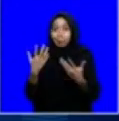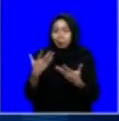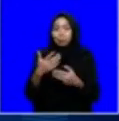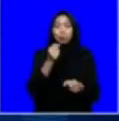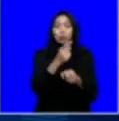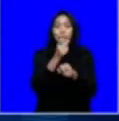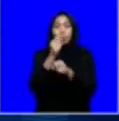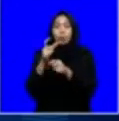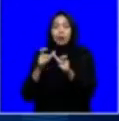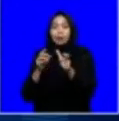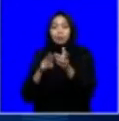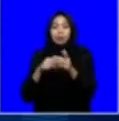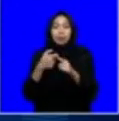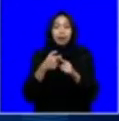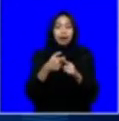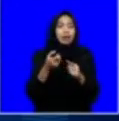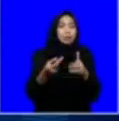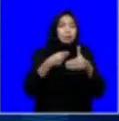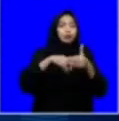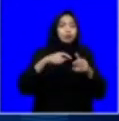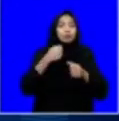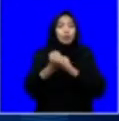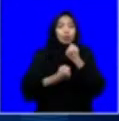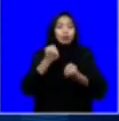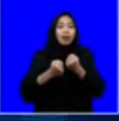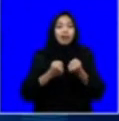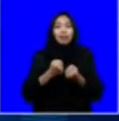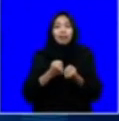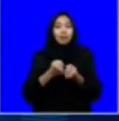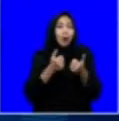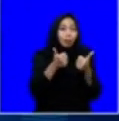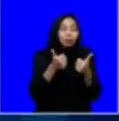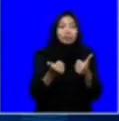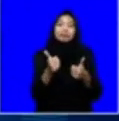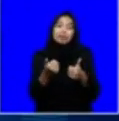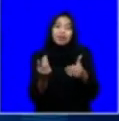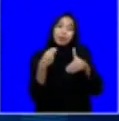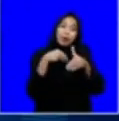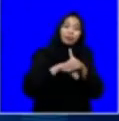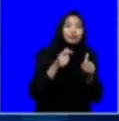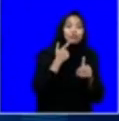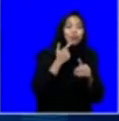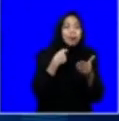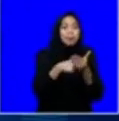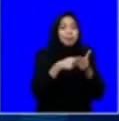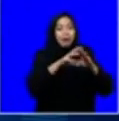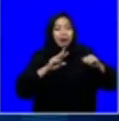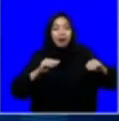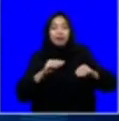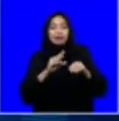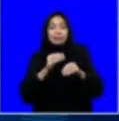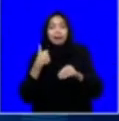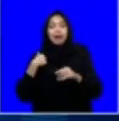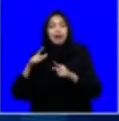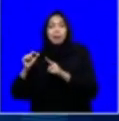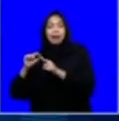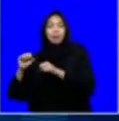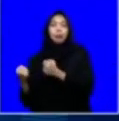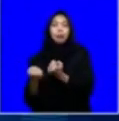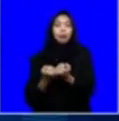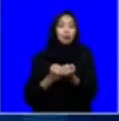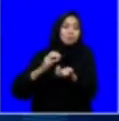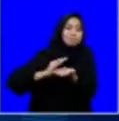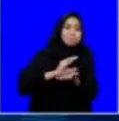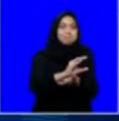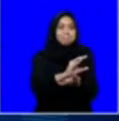mendapatkan pengalaman kerja di perusahaan yang berkualitas tinggi. Jadi guru-guru di SMK akan kita dorong dan kita danai untuk mendapat